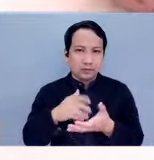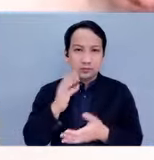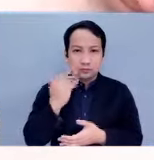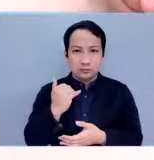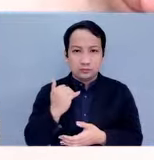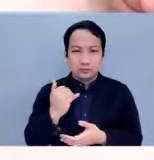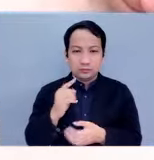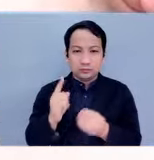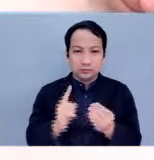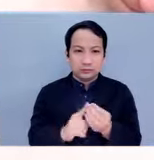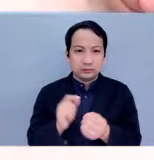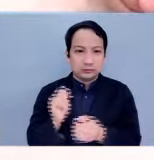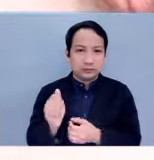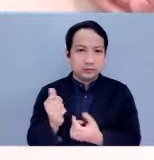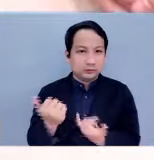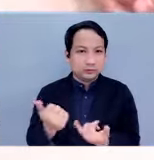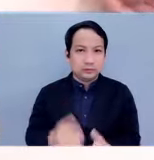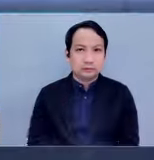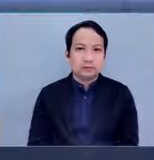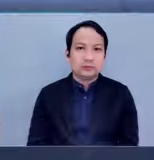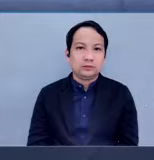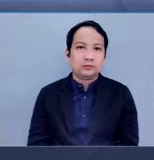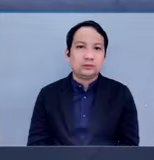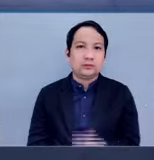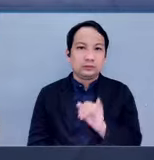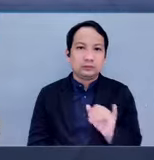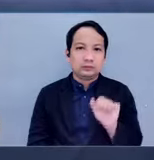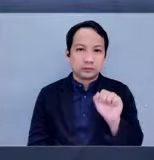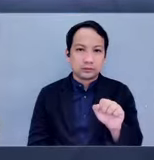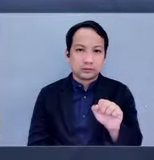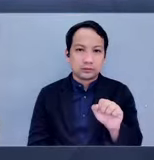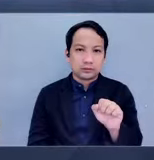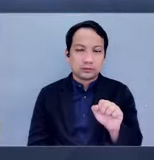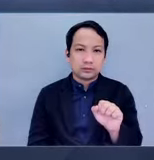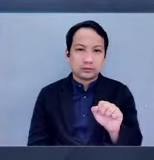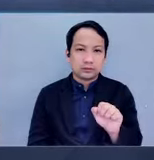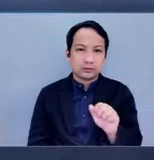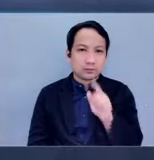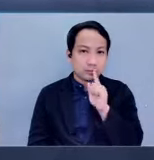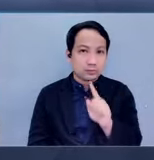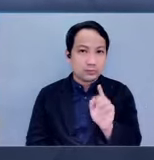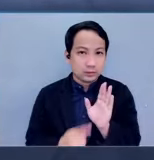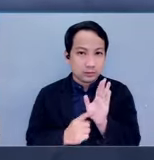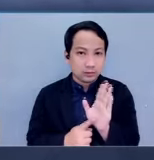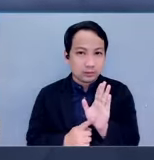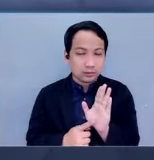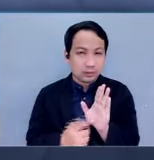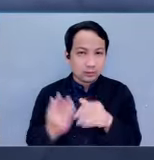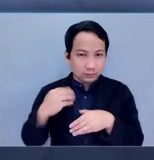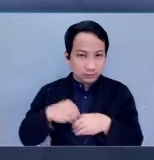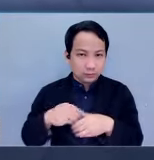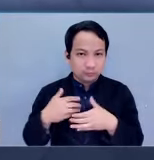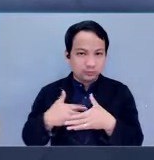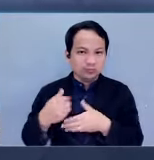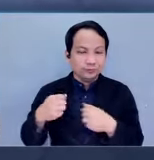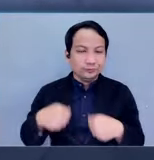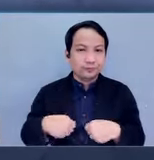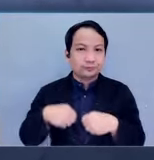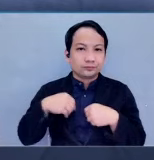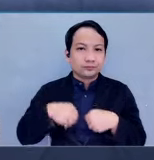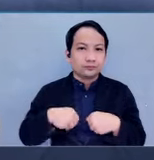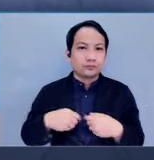Yes, actually, yun nga. It may not show in the outside, but inside, meron